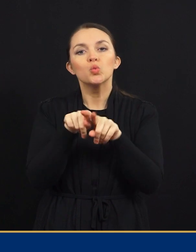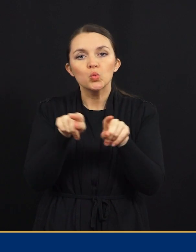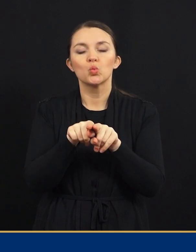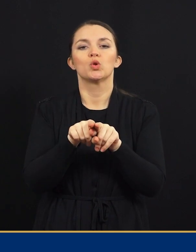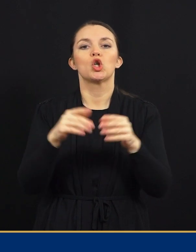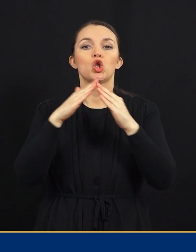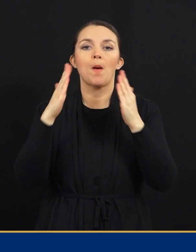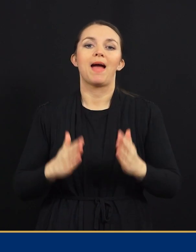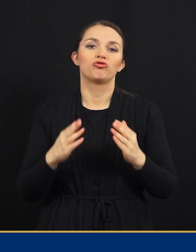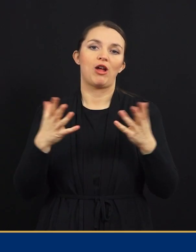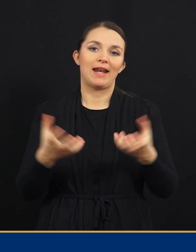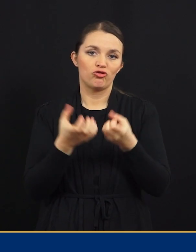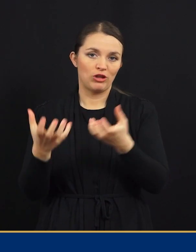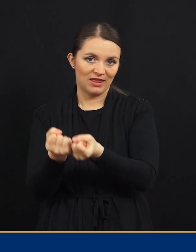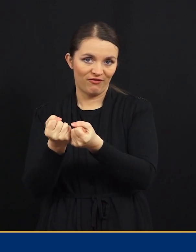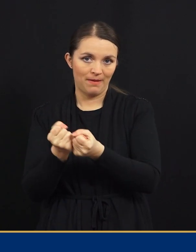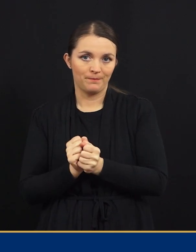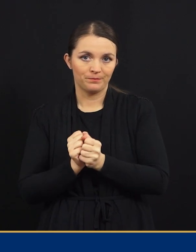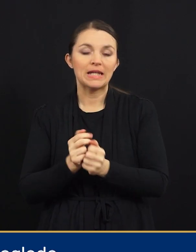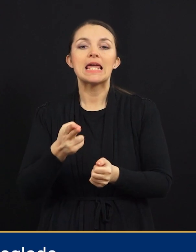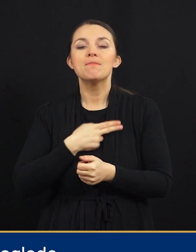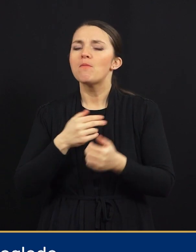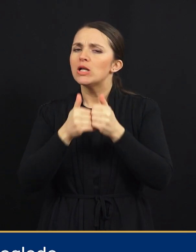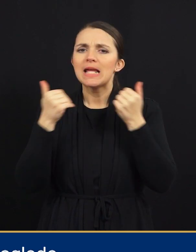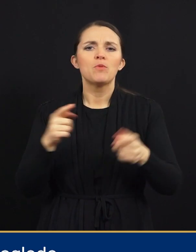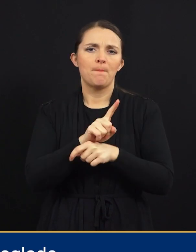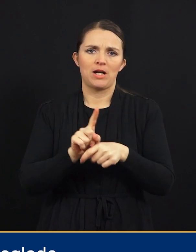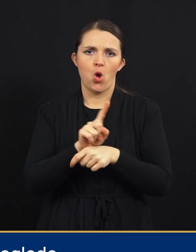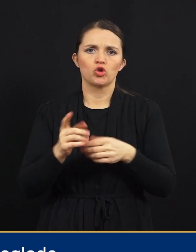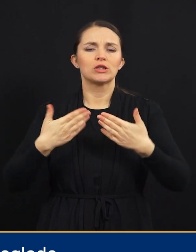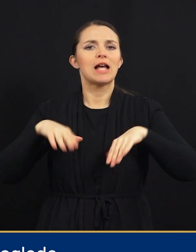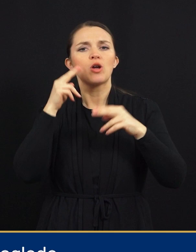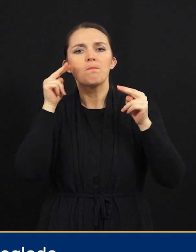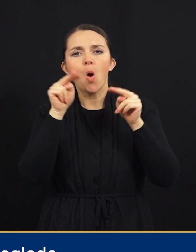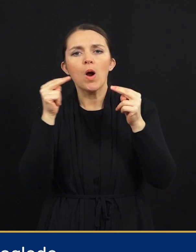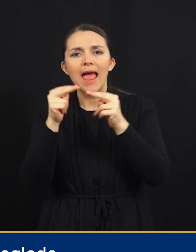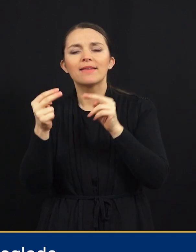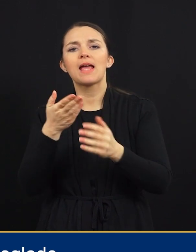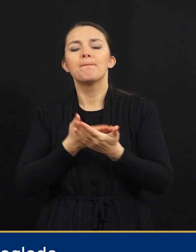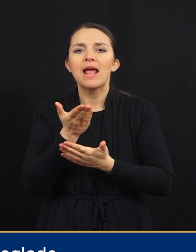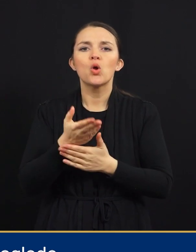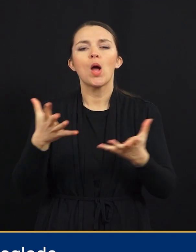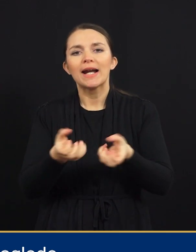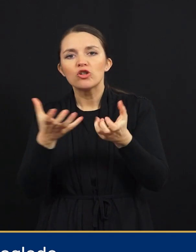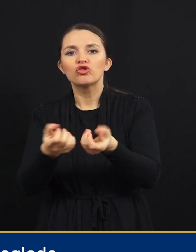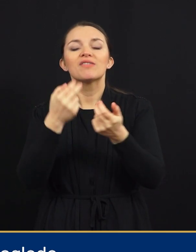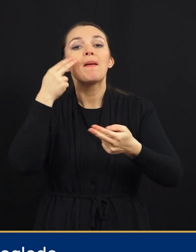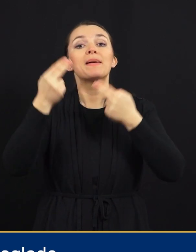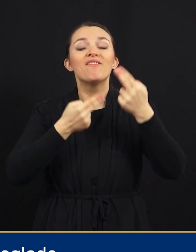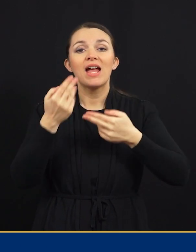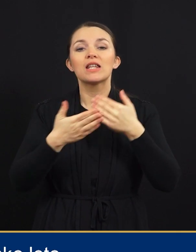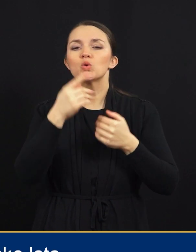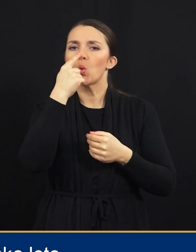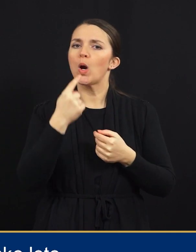tudi domače rešitve. Imamo izjemno priložnost naše poglede, predloge in rešitve preverjati